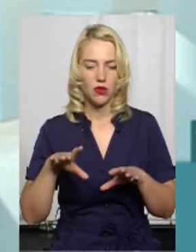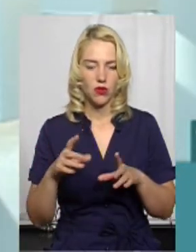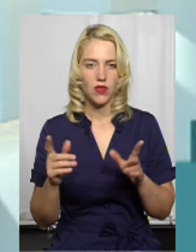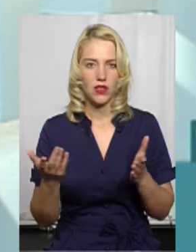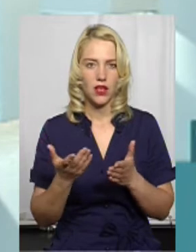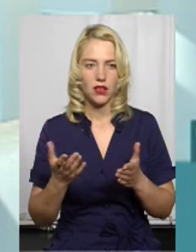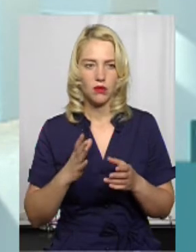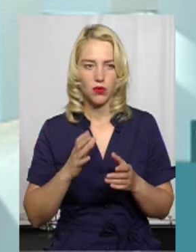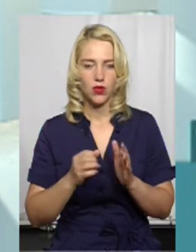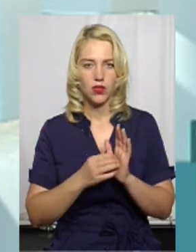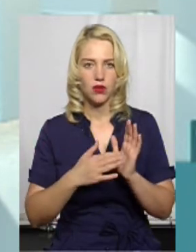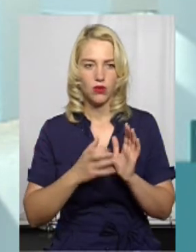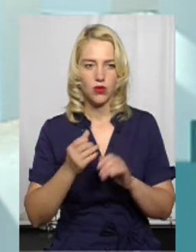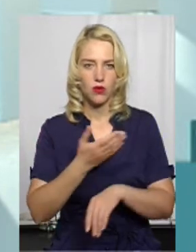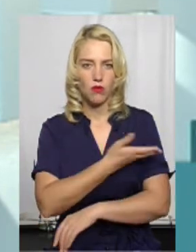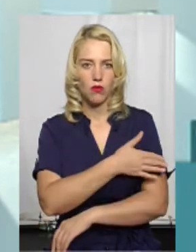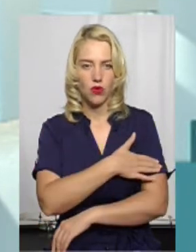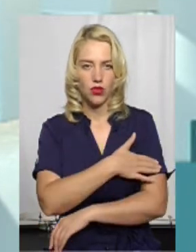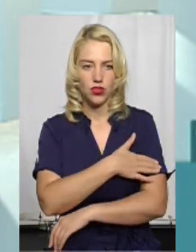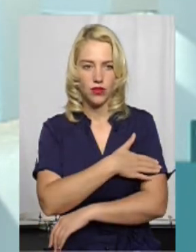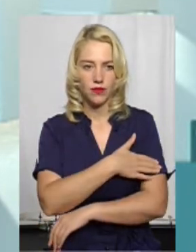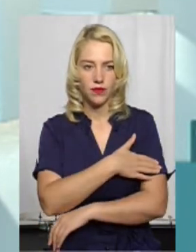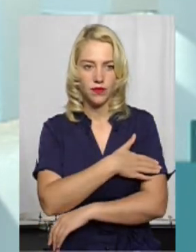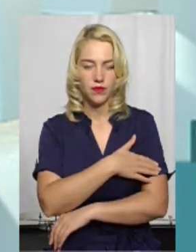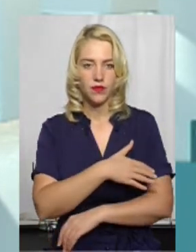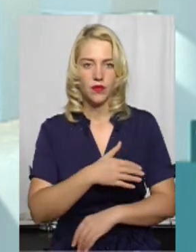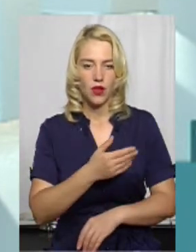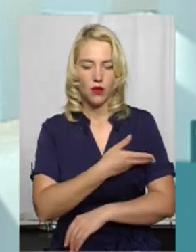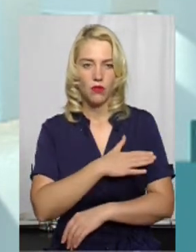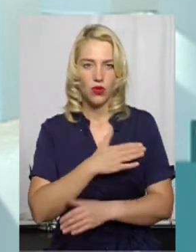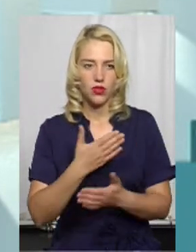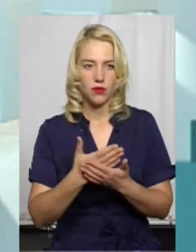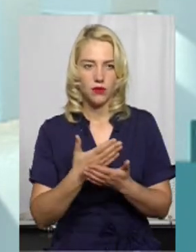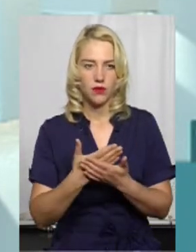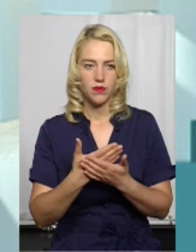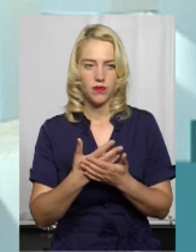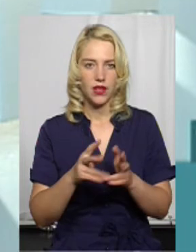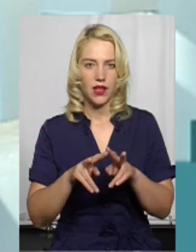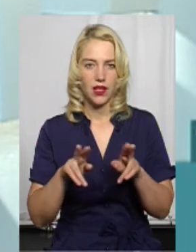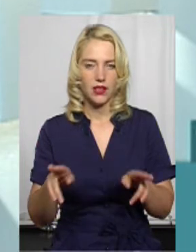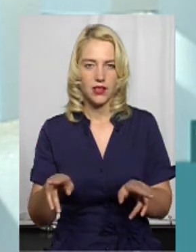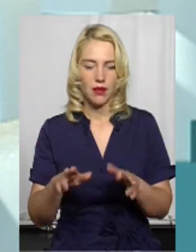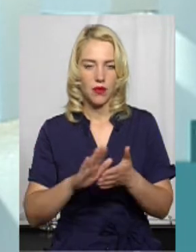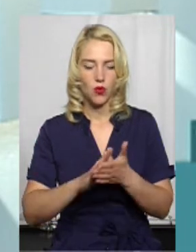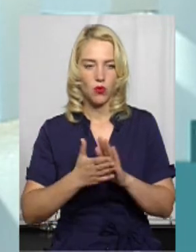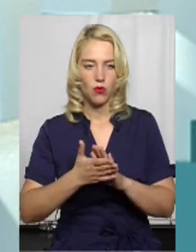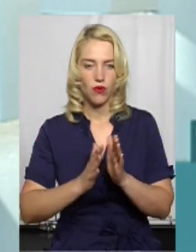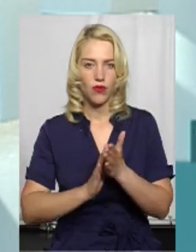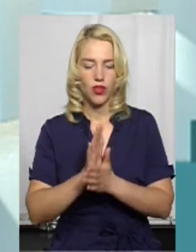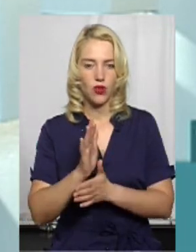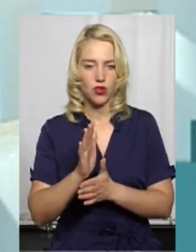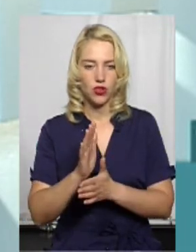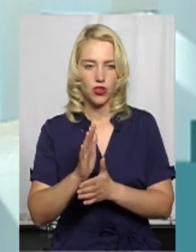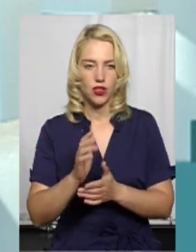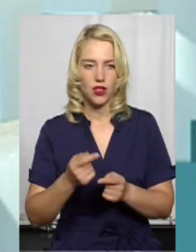які адаптовані вже давно в Польщі. В Польщі приблизно такі самі умови вирощування, як у